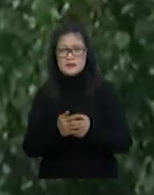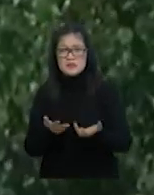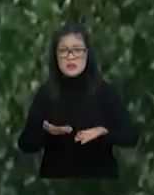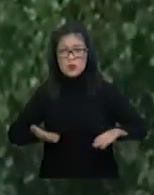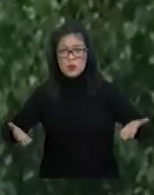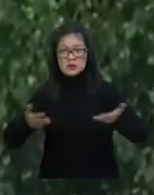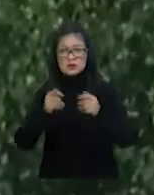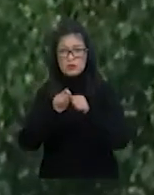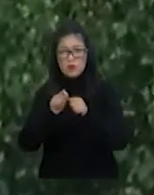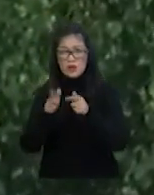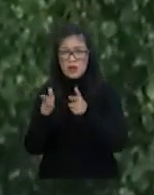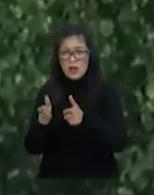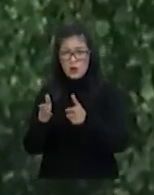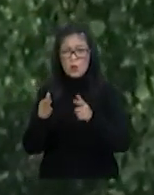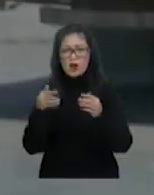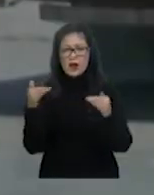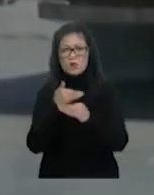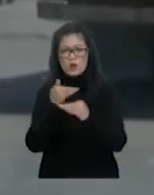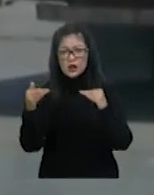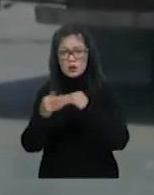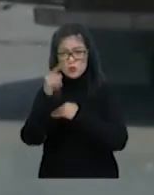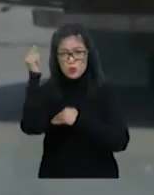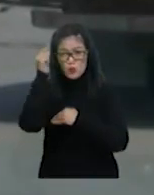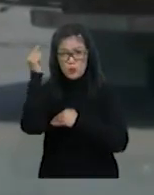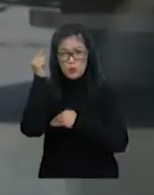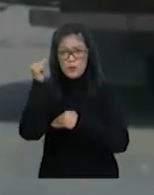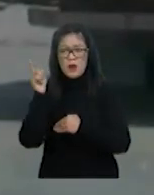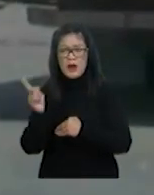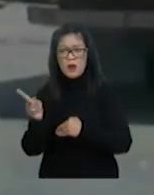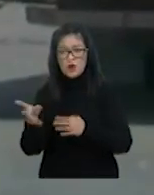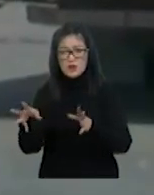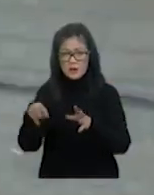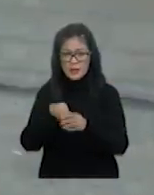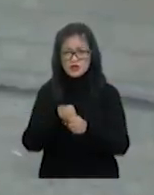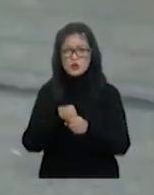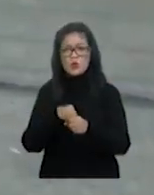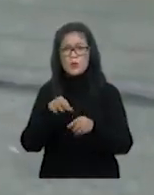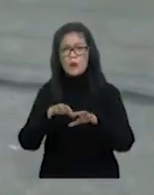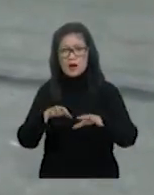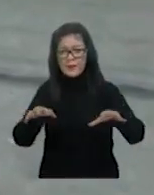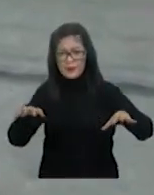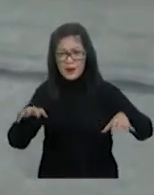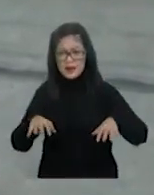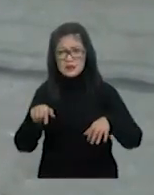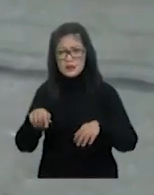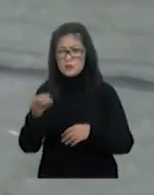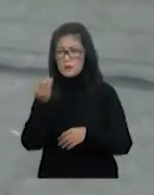operasional transportasi umum dan juga angkutan termasuk kendaraan pengangkut bahan kebutuhan pokok maupun